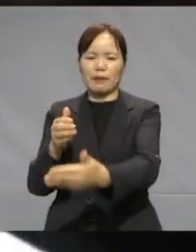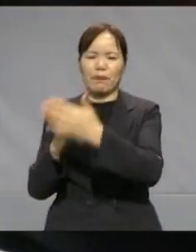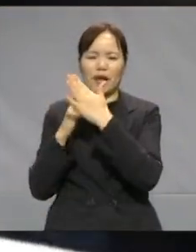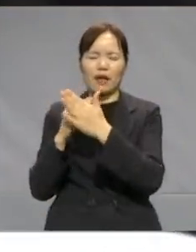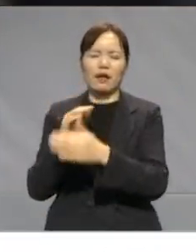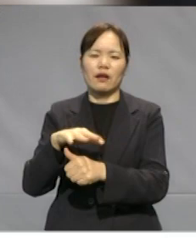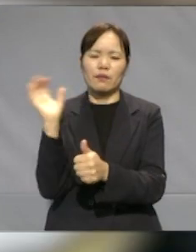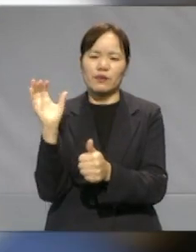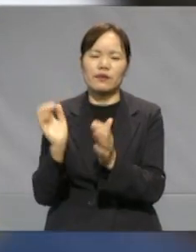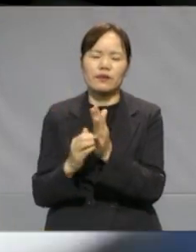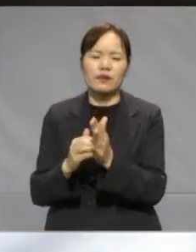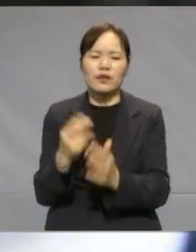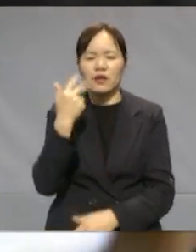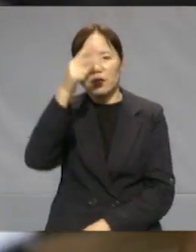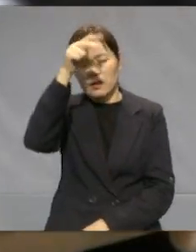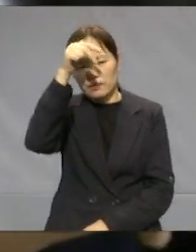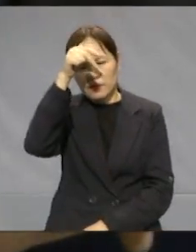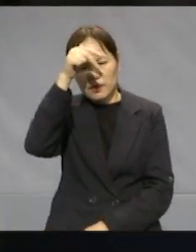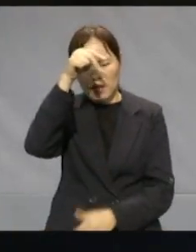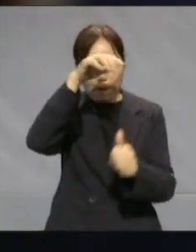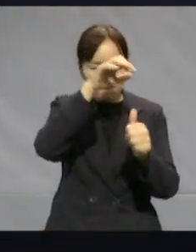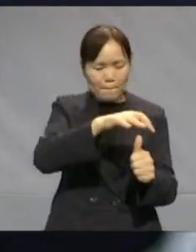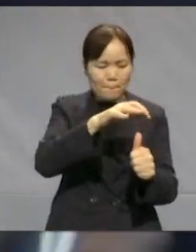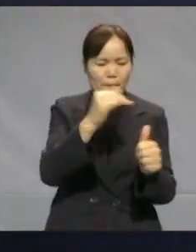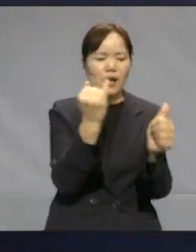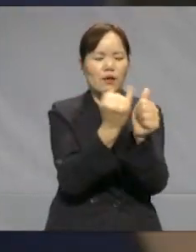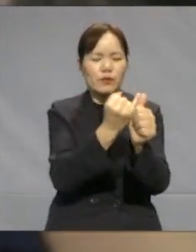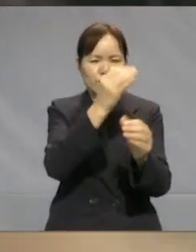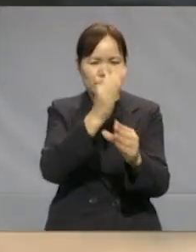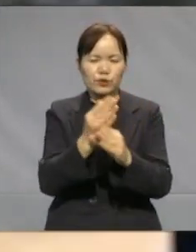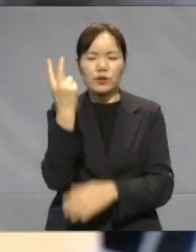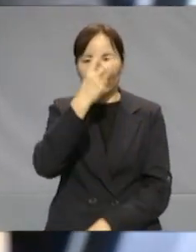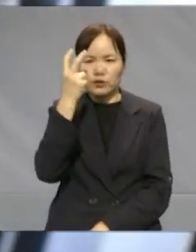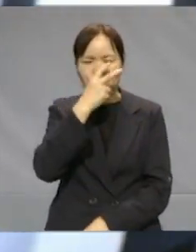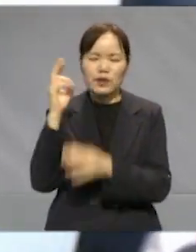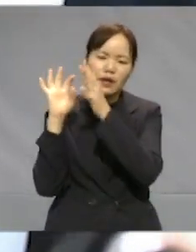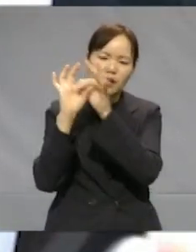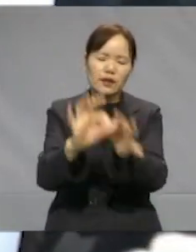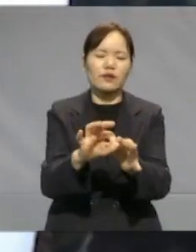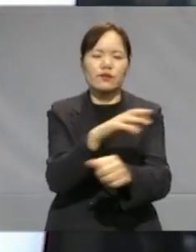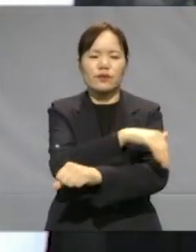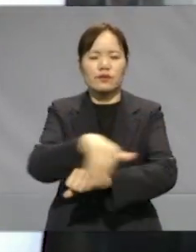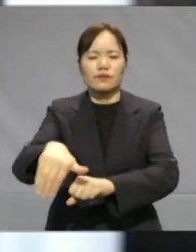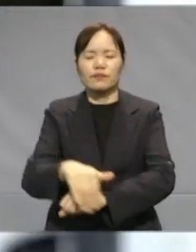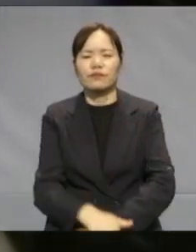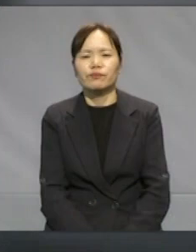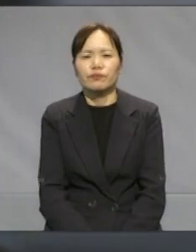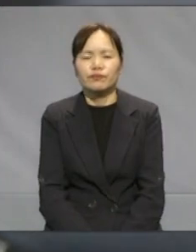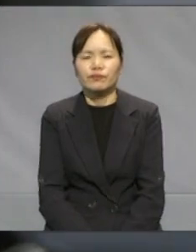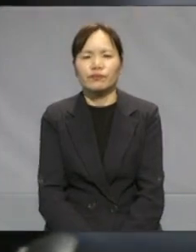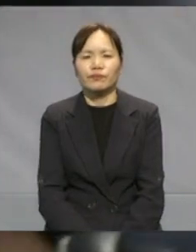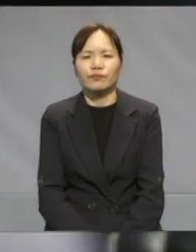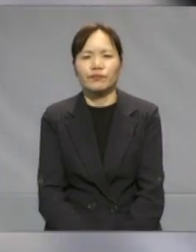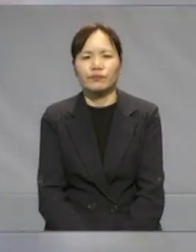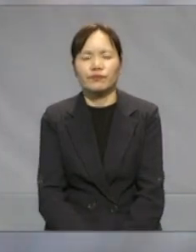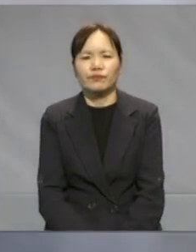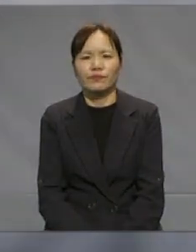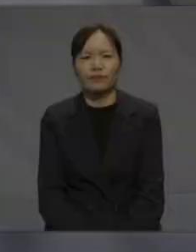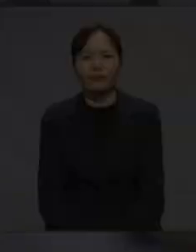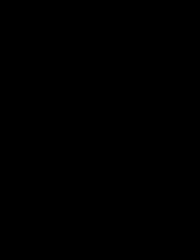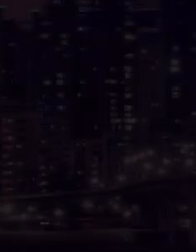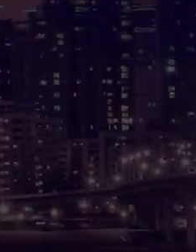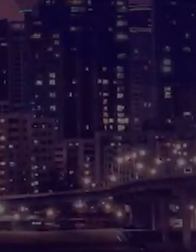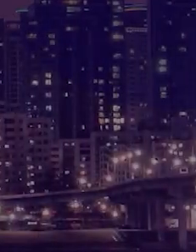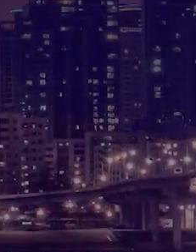기각됐습니다. 검찰은 신병을 확보한 피의자를 중심으로 수사를 이어갈 계획입니다. OBS 뉴스 이정현입니다.